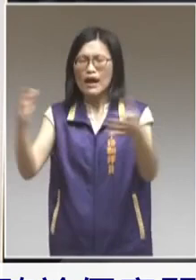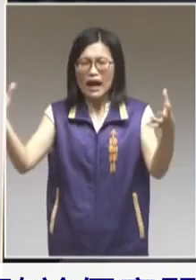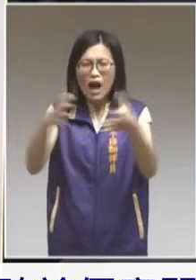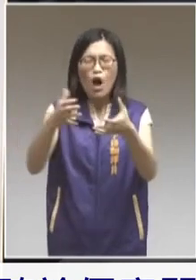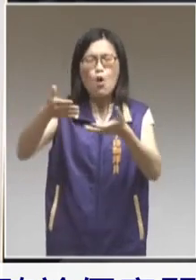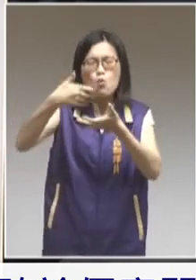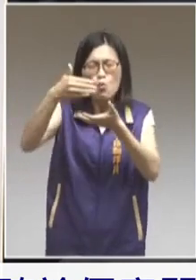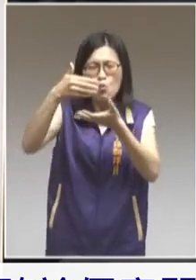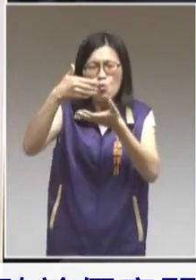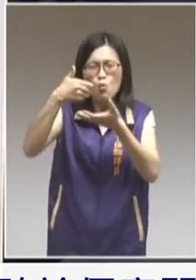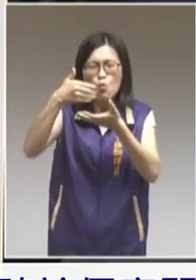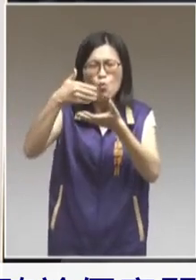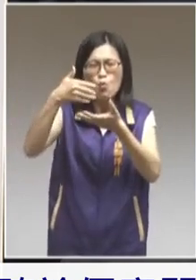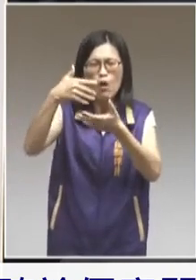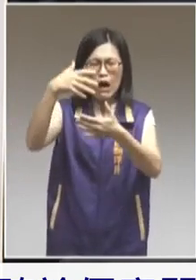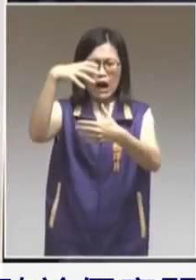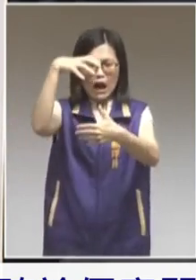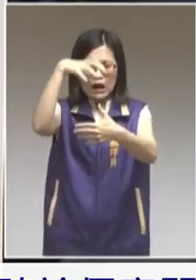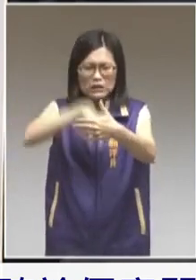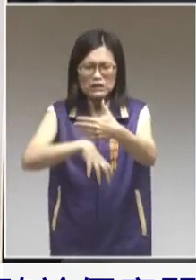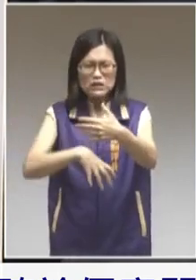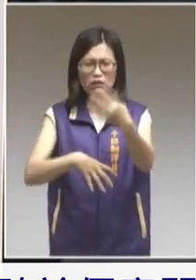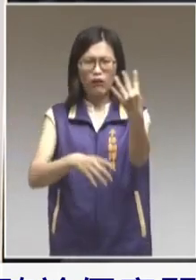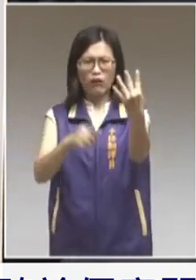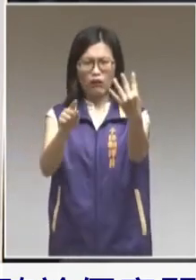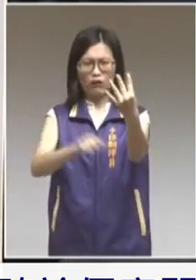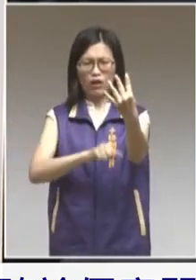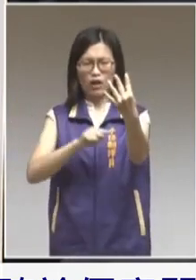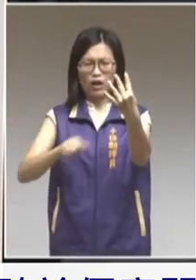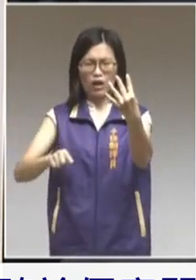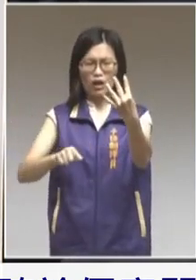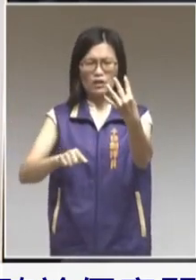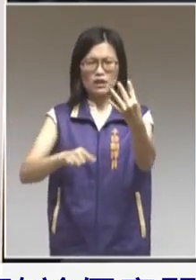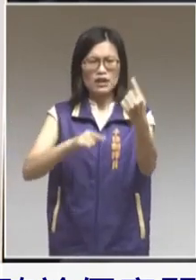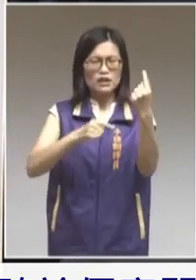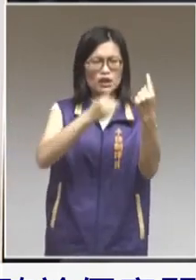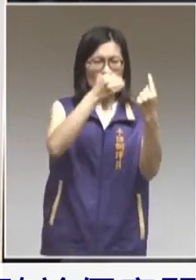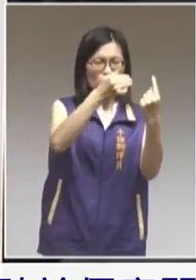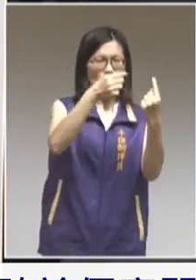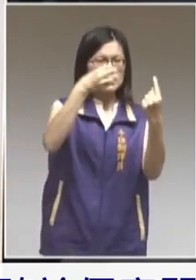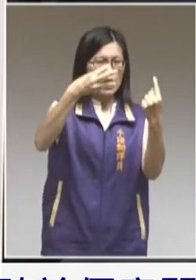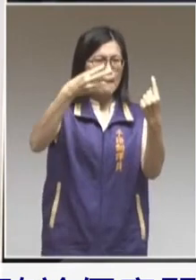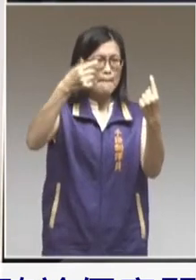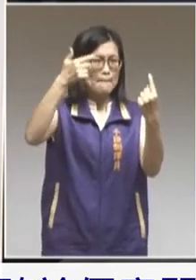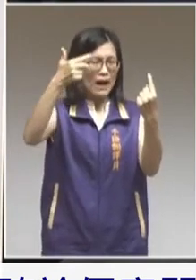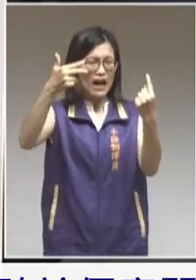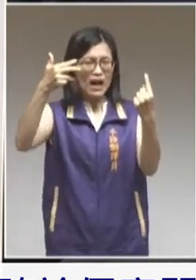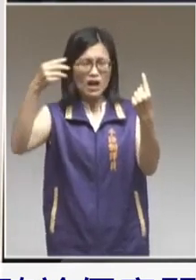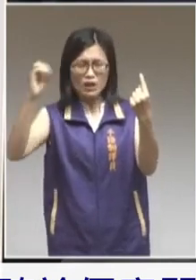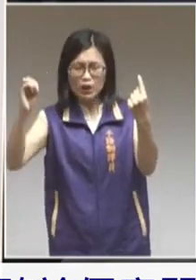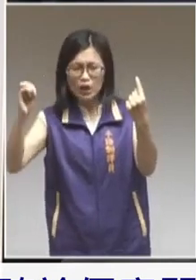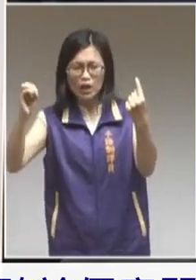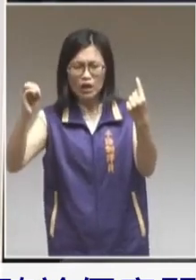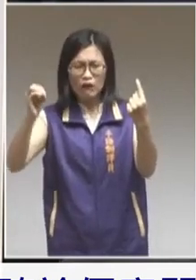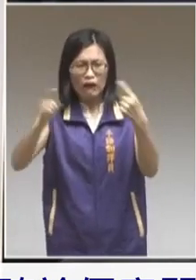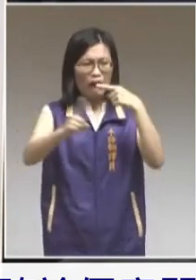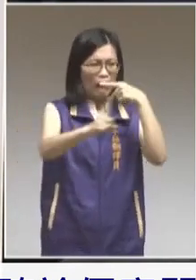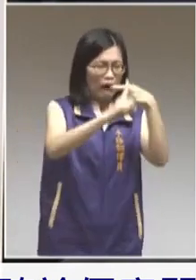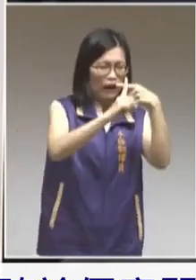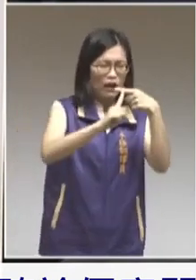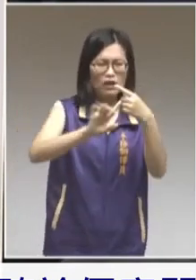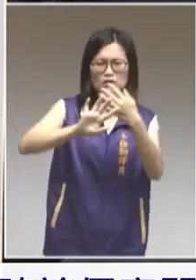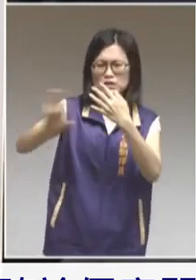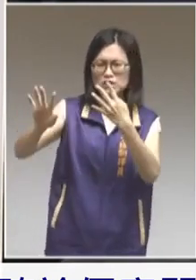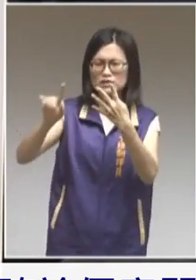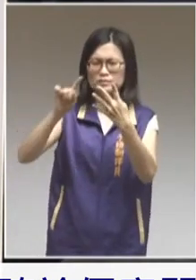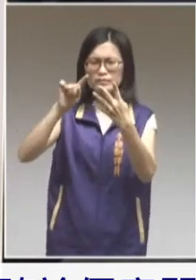饭。那其中这四位里面，除了19380确诊之外，另外的同行的一名